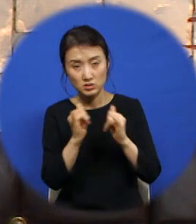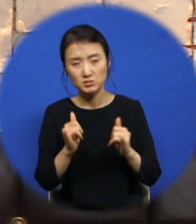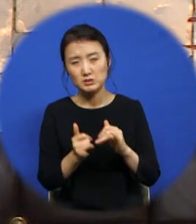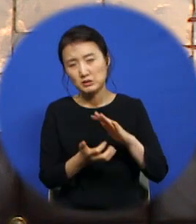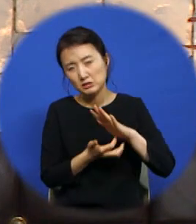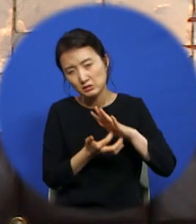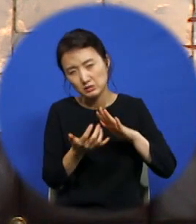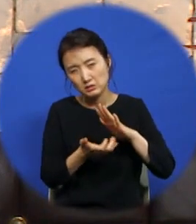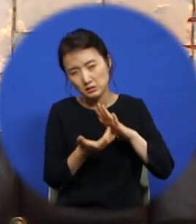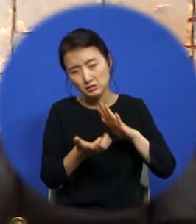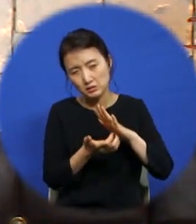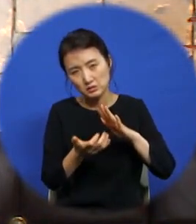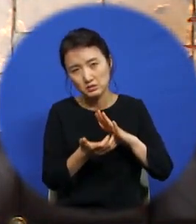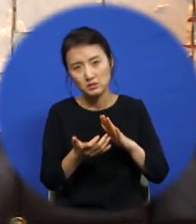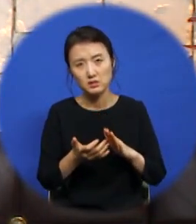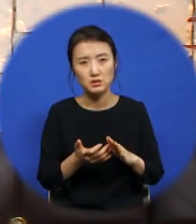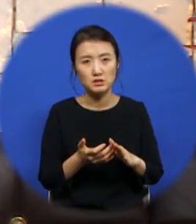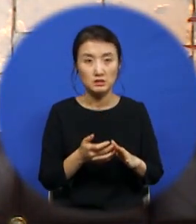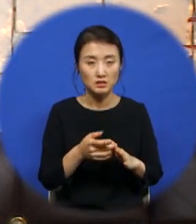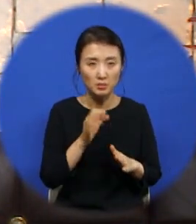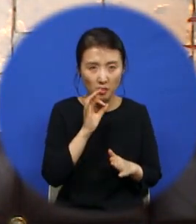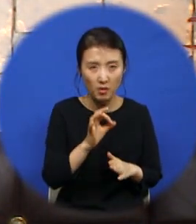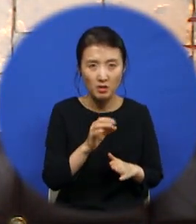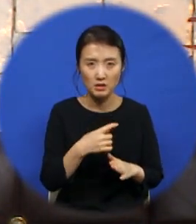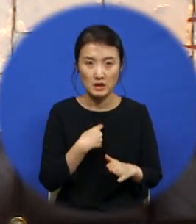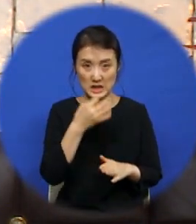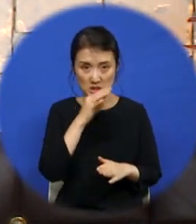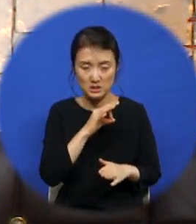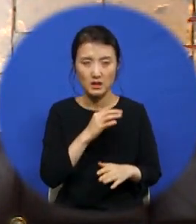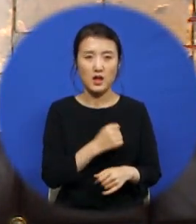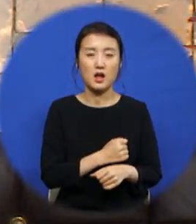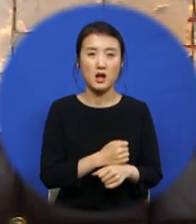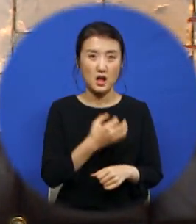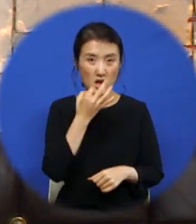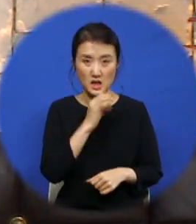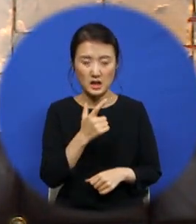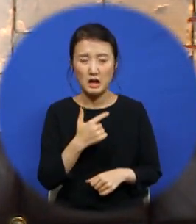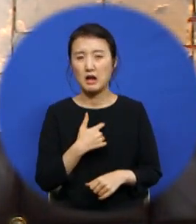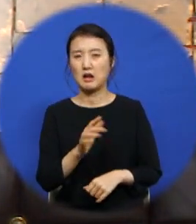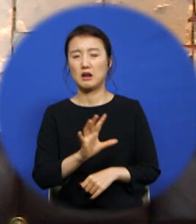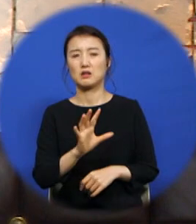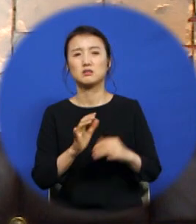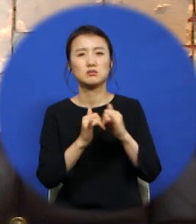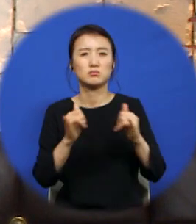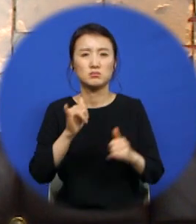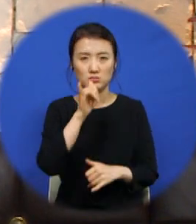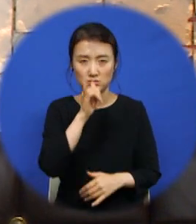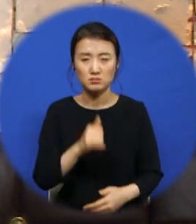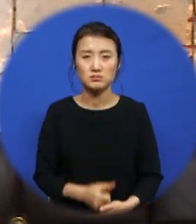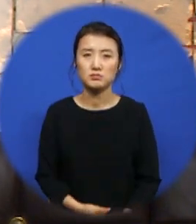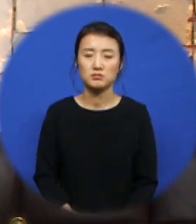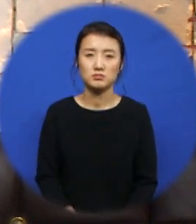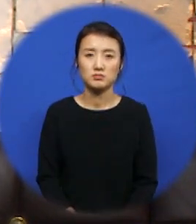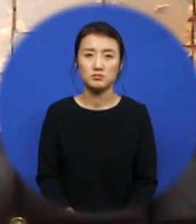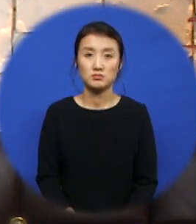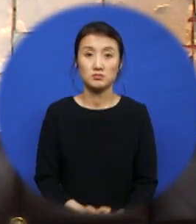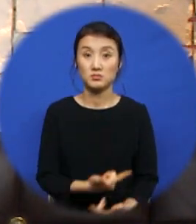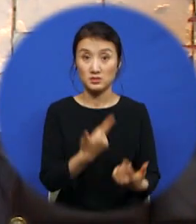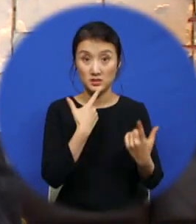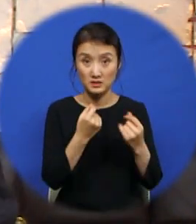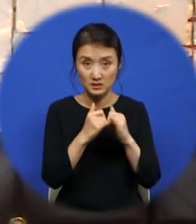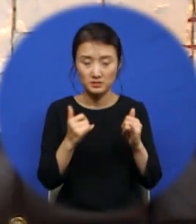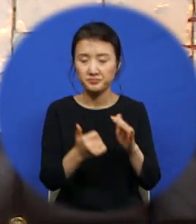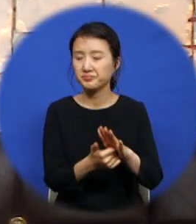있어요 돈이 되지 않아 안 해요 얘기 되지만 하죠 그런 사람들은 크게